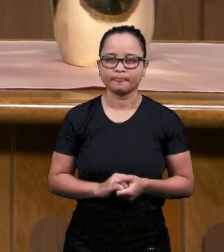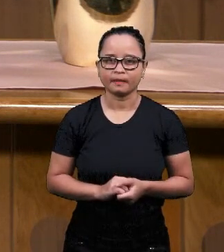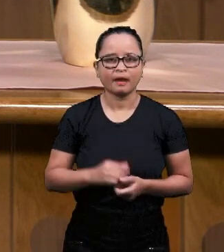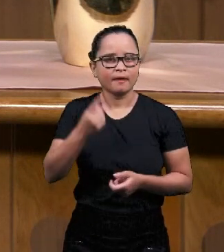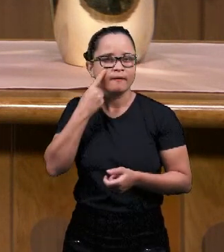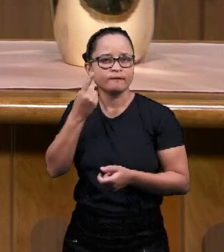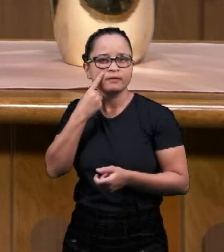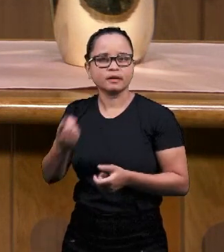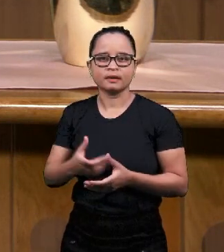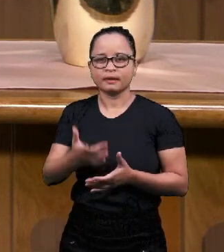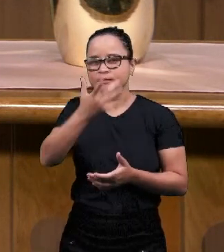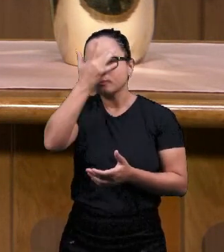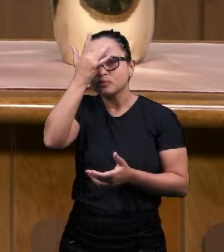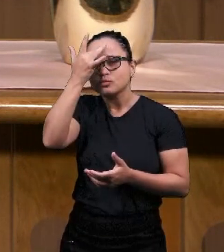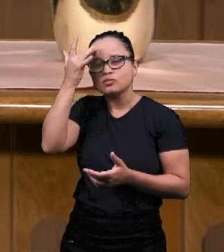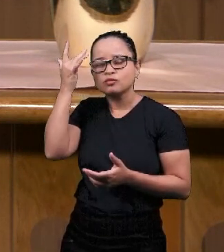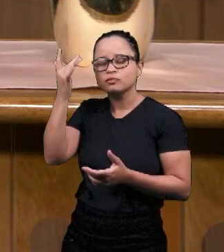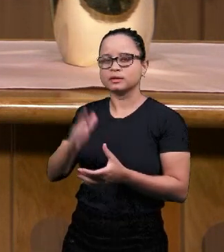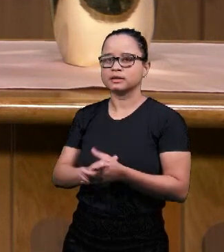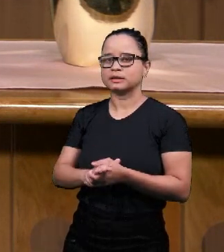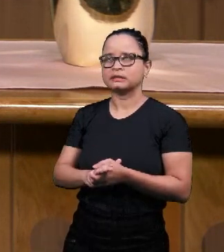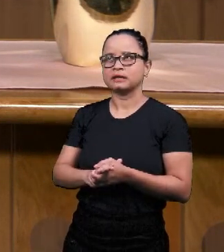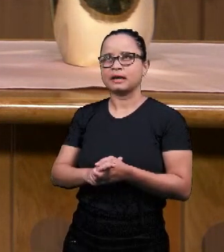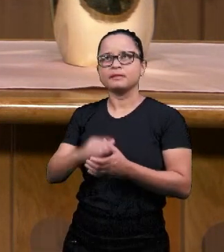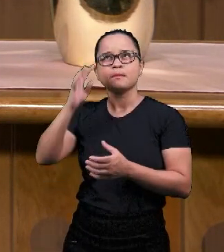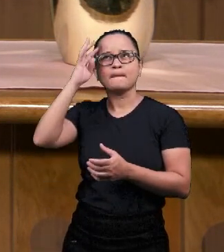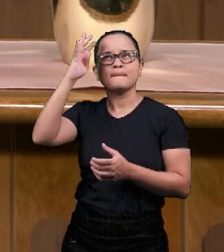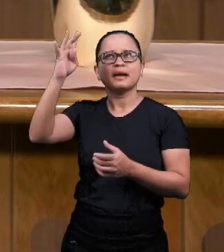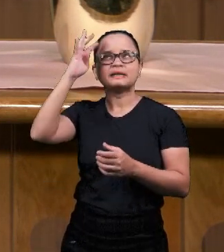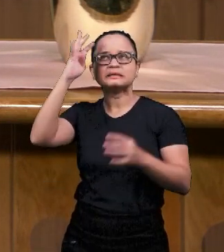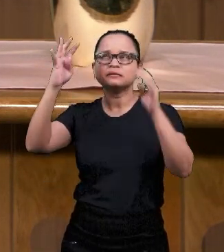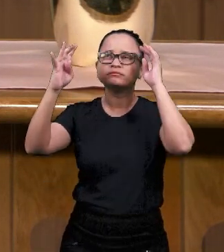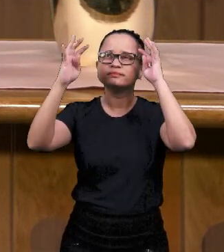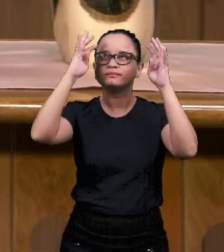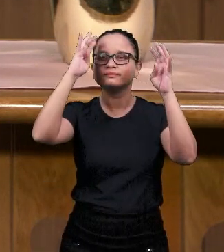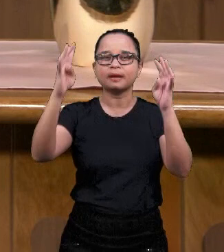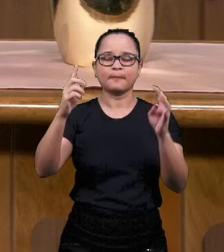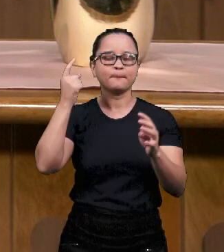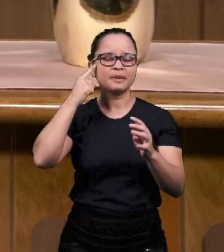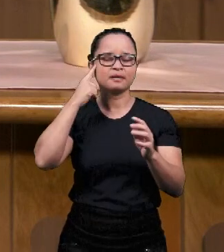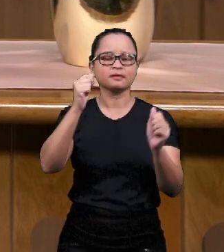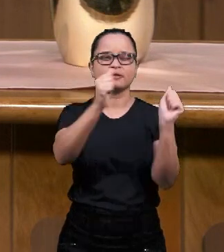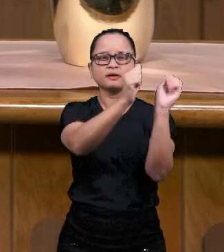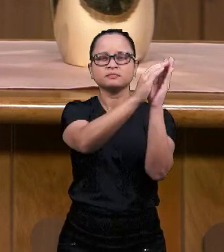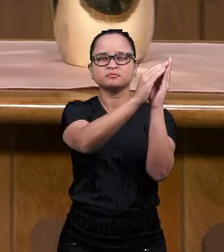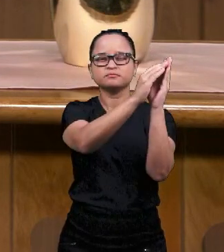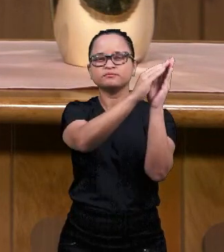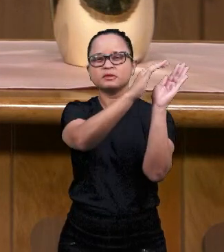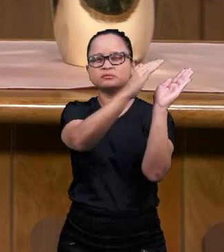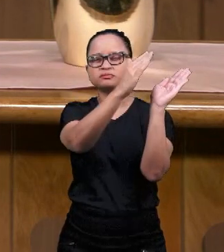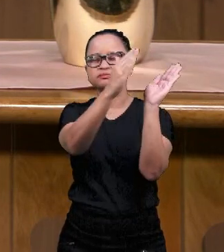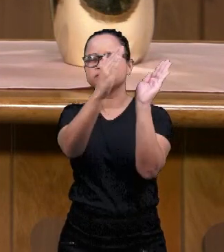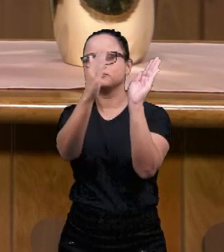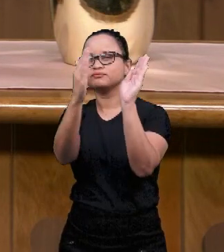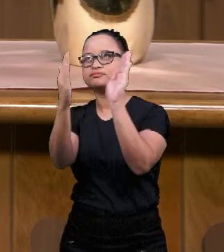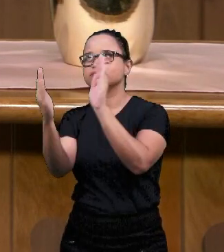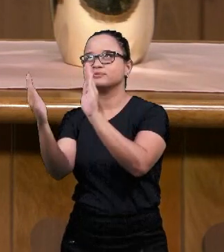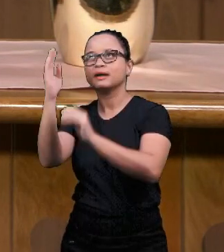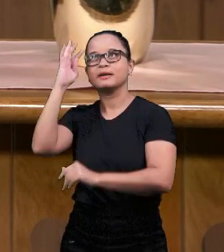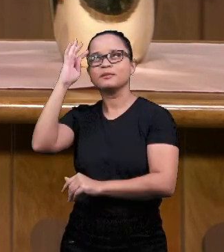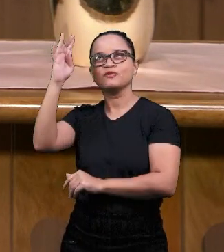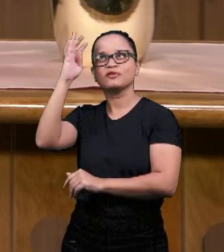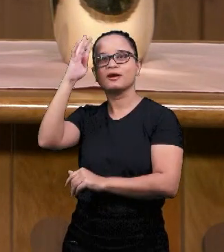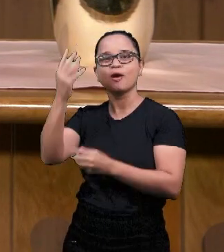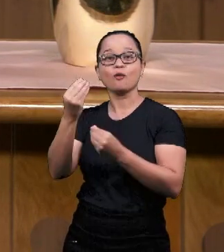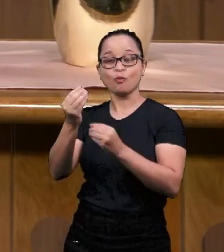создавать, как люди, которые слышали это слово, в воображении нашем создавать изображение, да, как